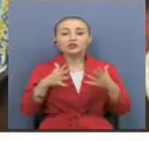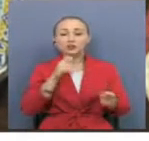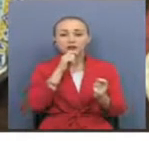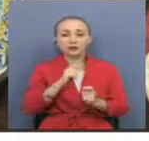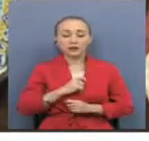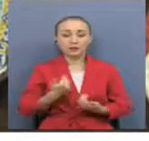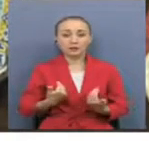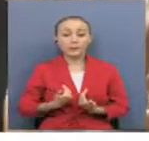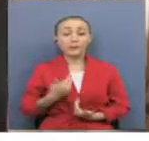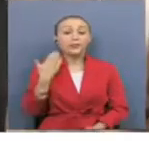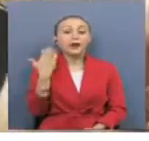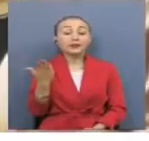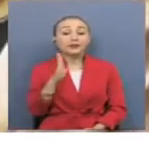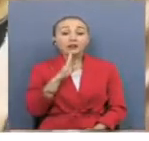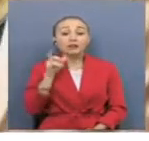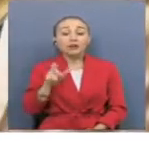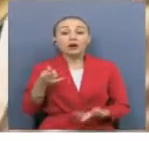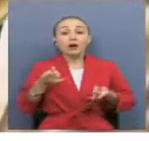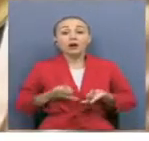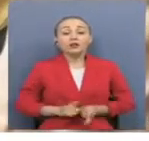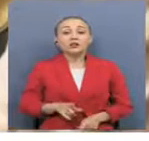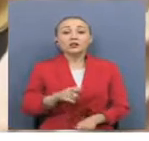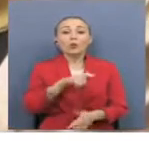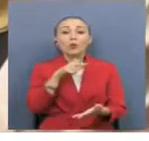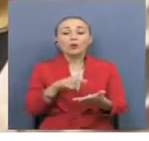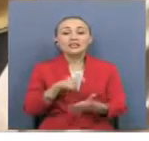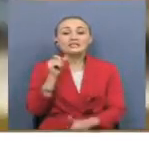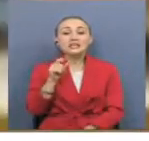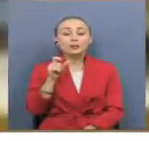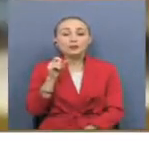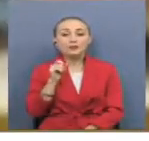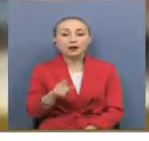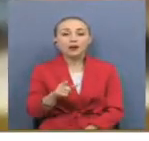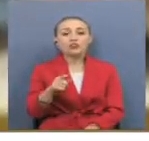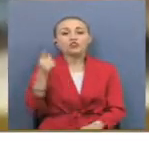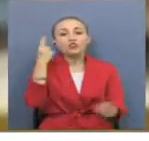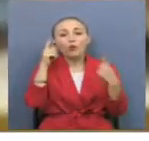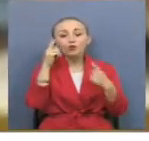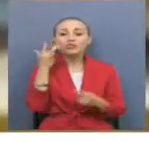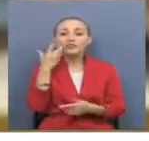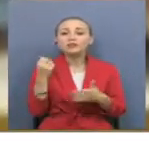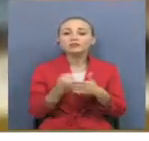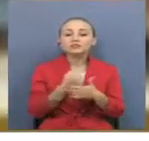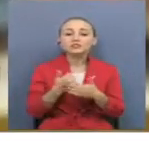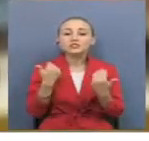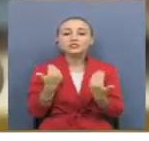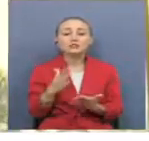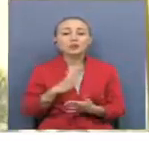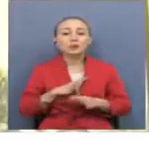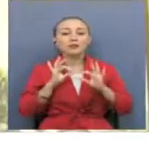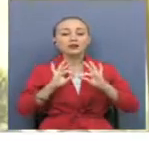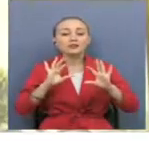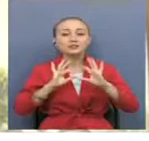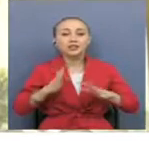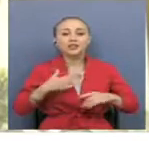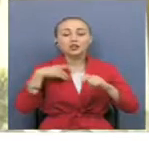қаласы кеншілер отбасында дүние келген, әрқашан шығармашылыққа ұмтылған. Біздің түсірілім топқа бала кездегі естеліктерін де айтып берді.